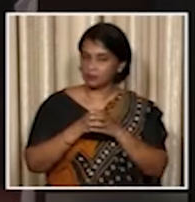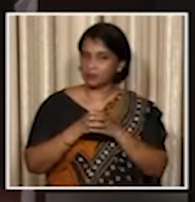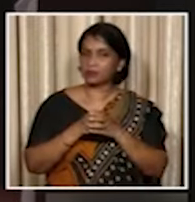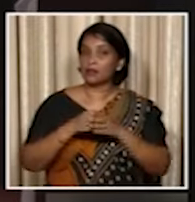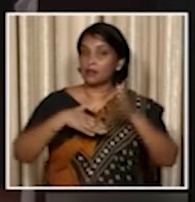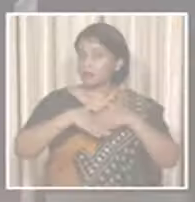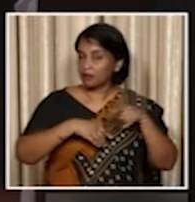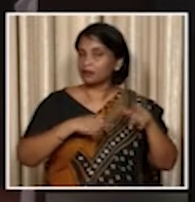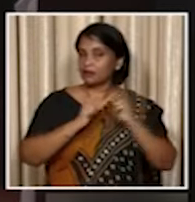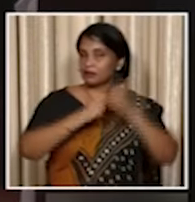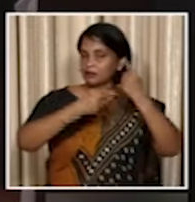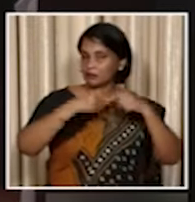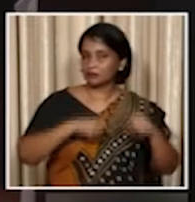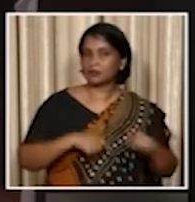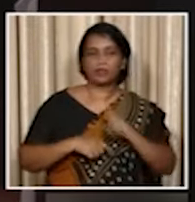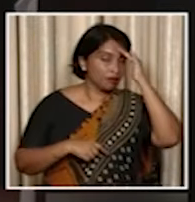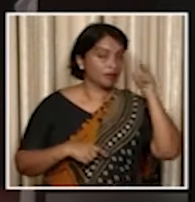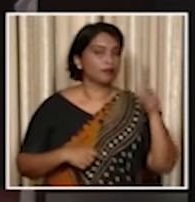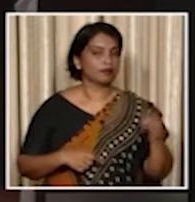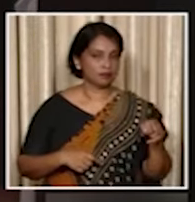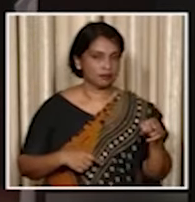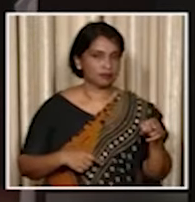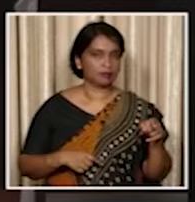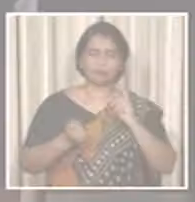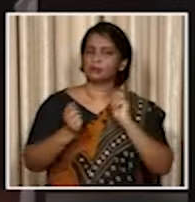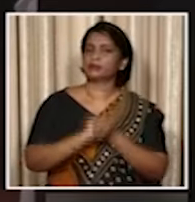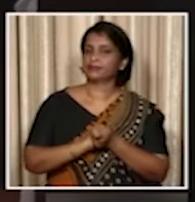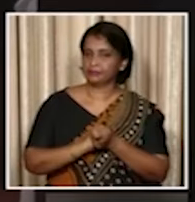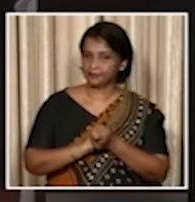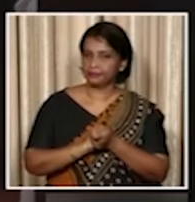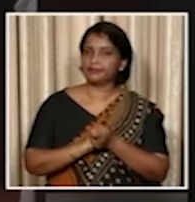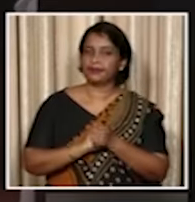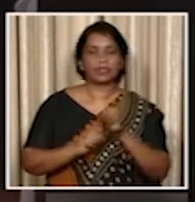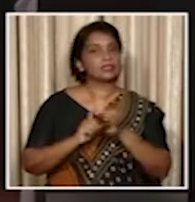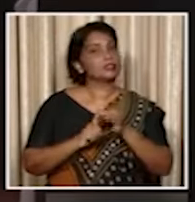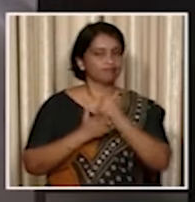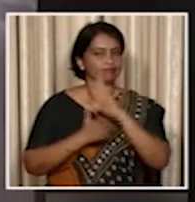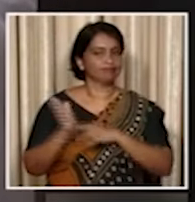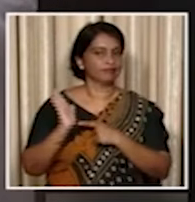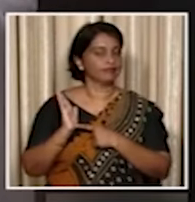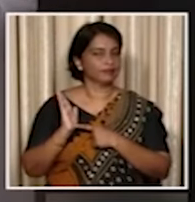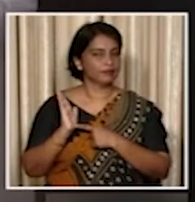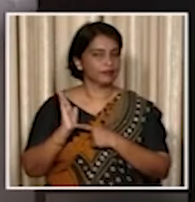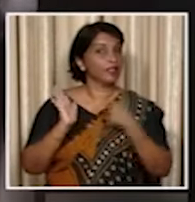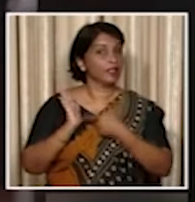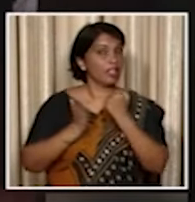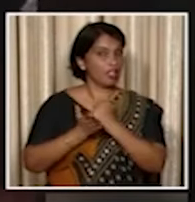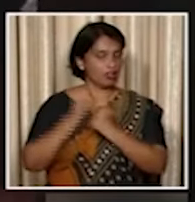සිදුවුණු ක්‍රියාදාමය කතානායකවරයා විකෘති කළලා ජනාධිපතිවරයාට යවපු ලියුම. මේ